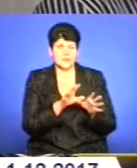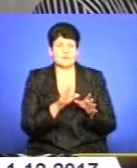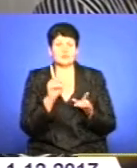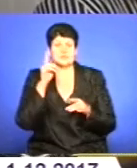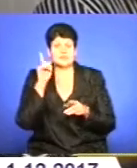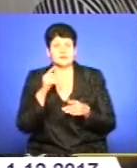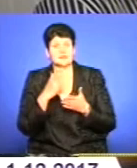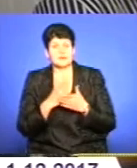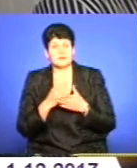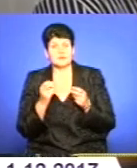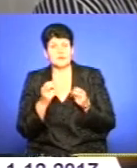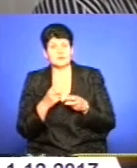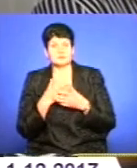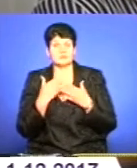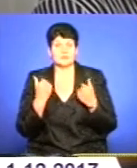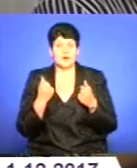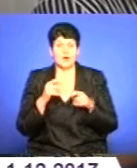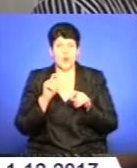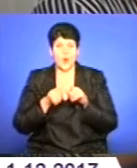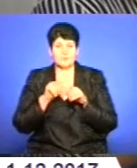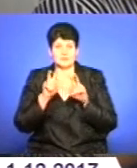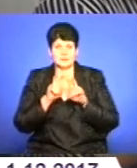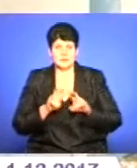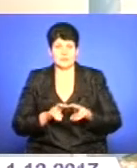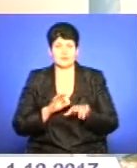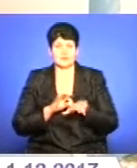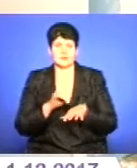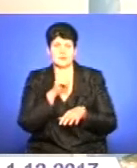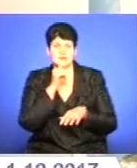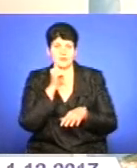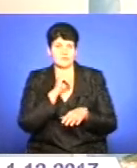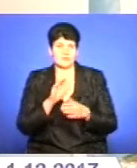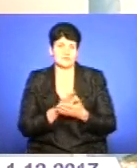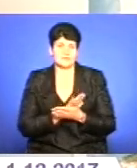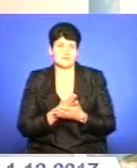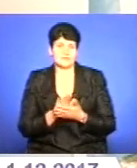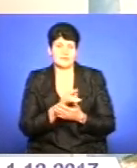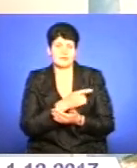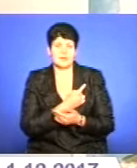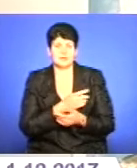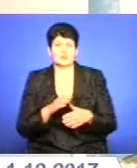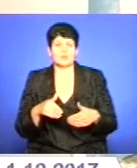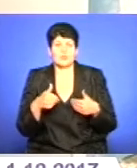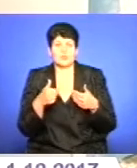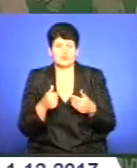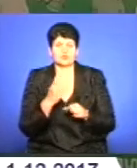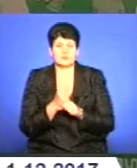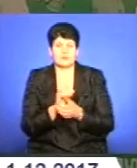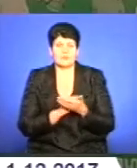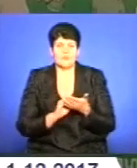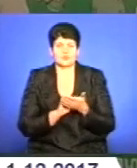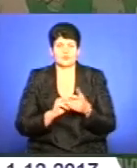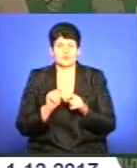ризик захворювання. Обстеження безкоштовне і анонімне. Медики рекомендують робити тести на ВІЛ-інфекцію повторно,